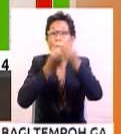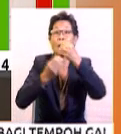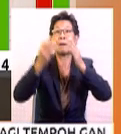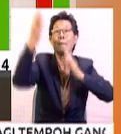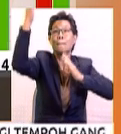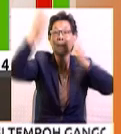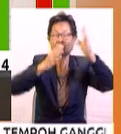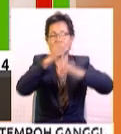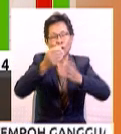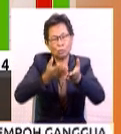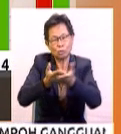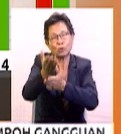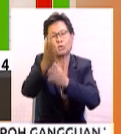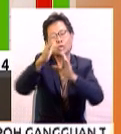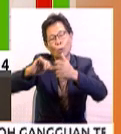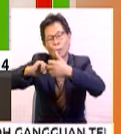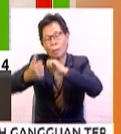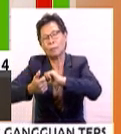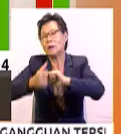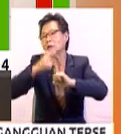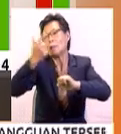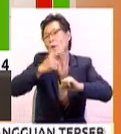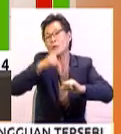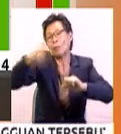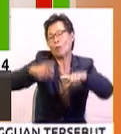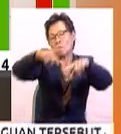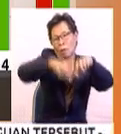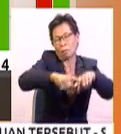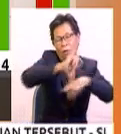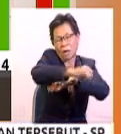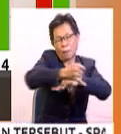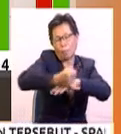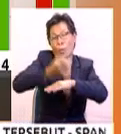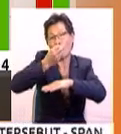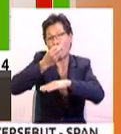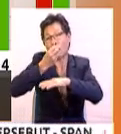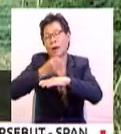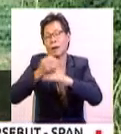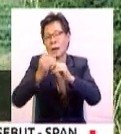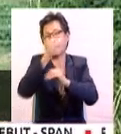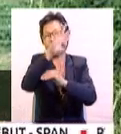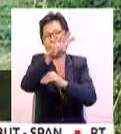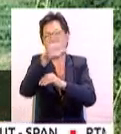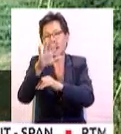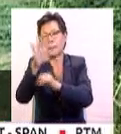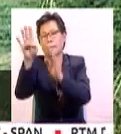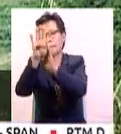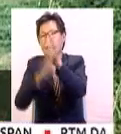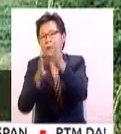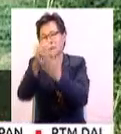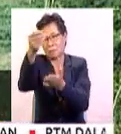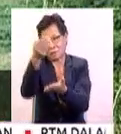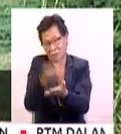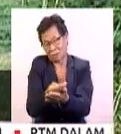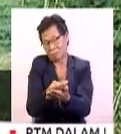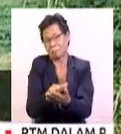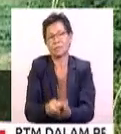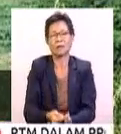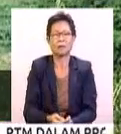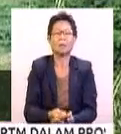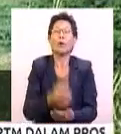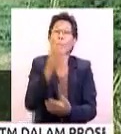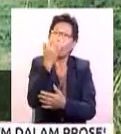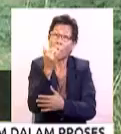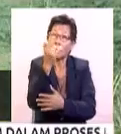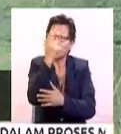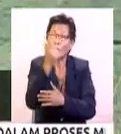negara sekaligus menangani kebergantungan kepada import makanan lebih RM45 bilion. Ia